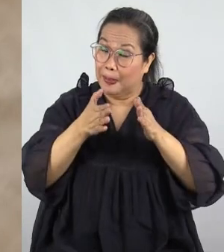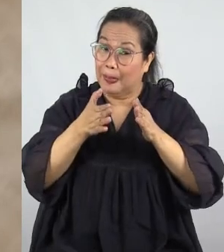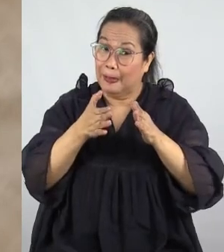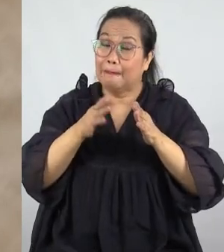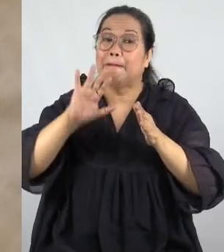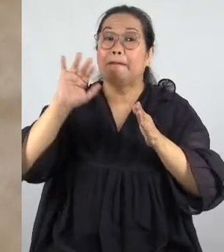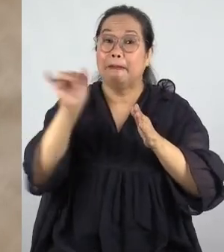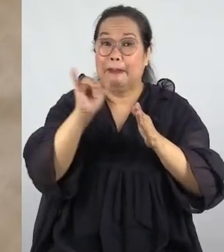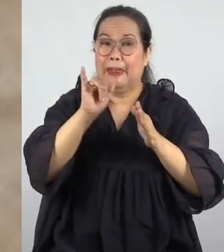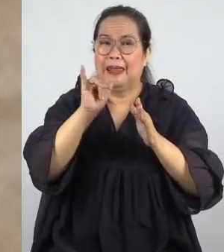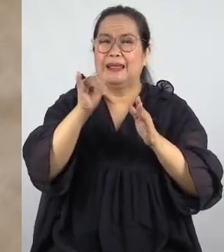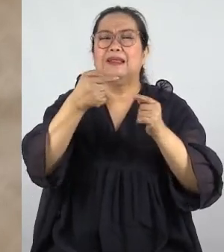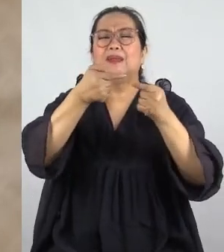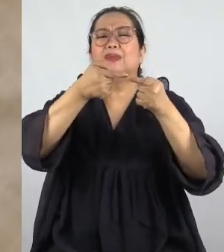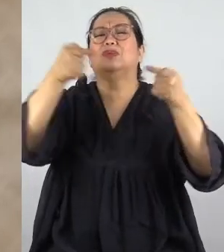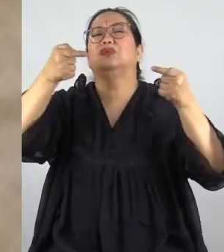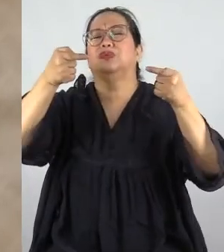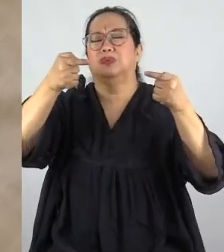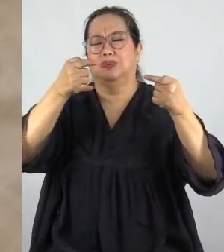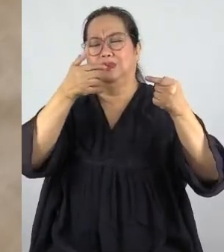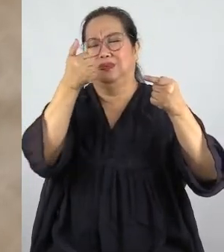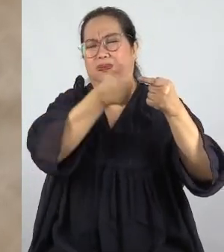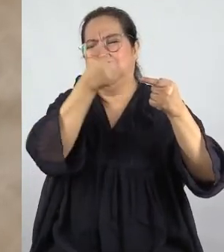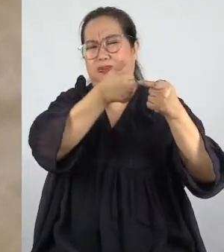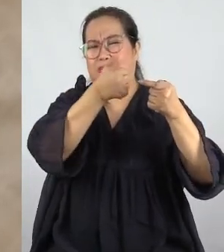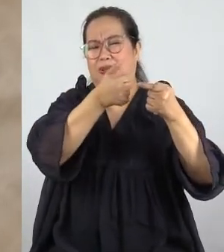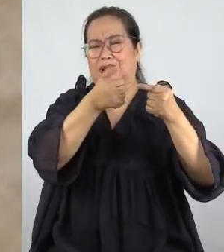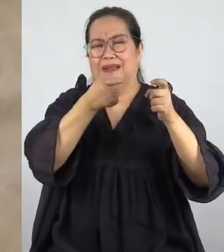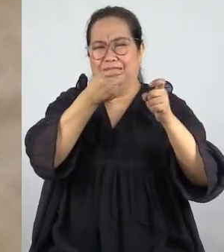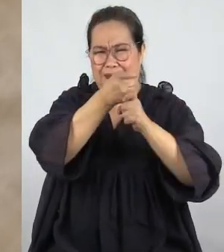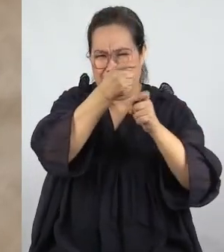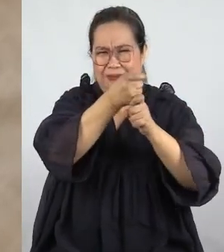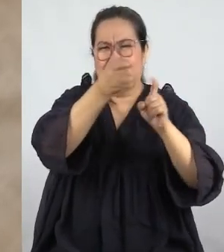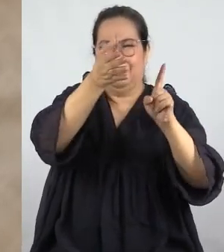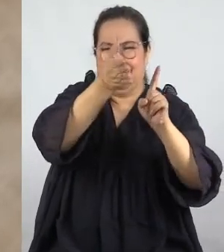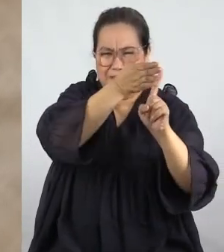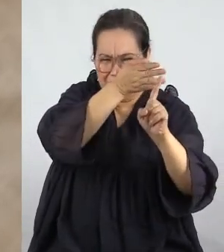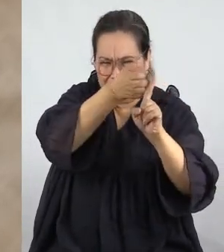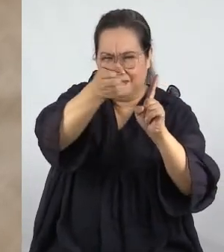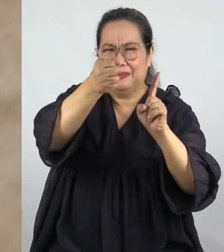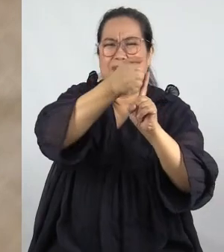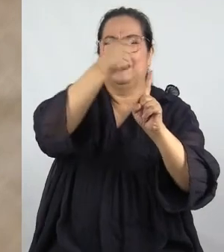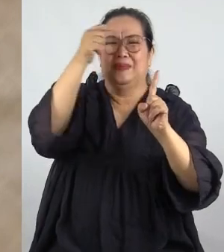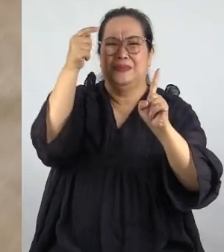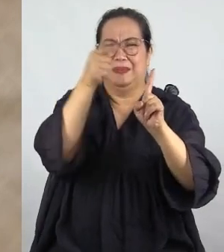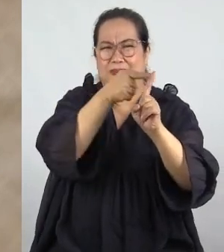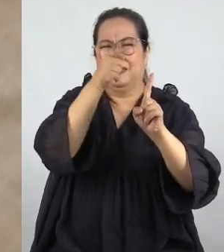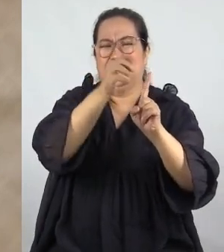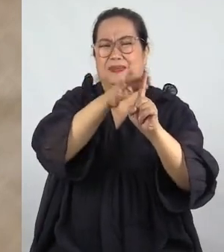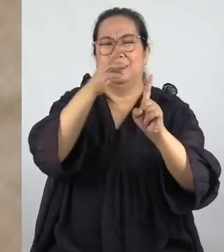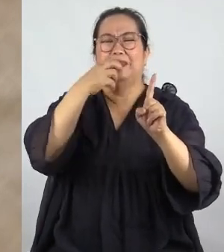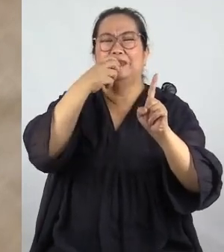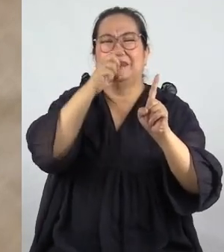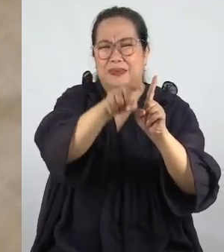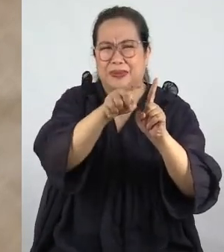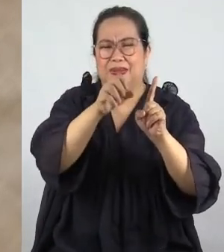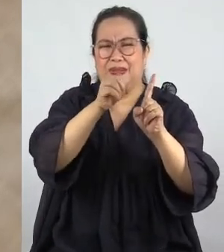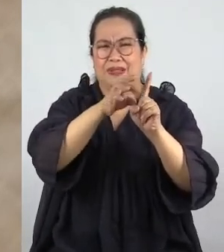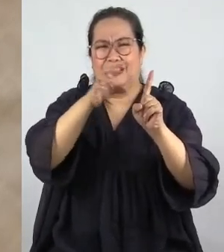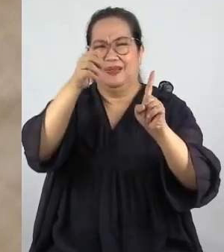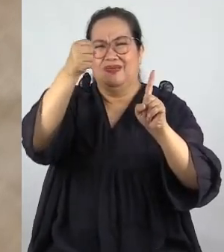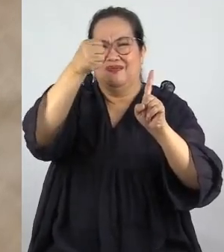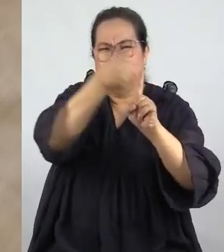such hostility against Himself. Yung mocking, yung despising, yung pagmumura, yung